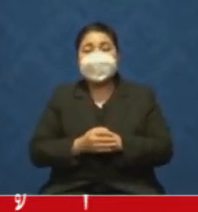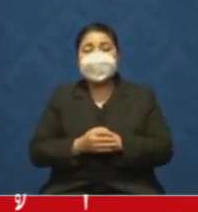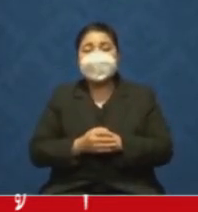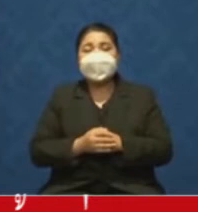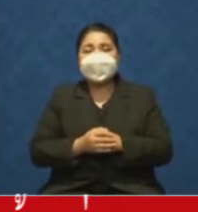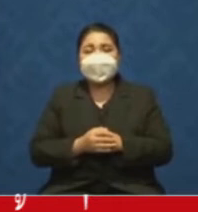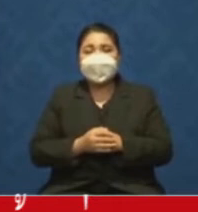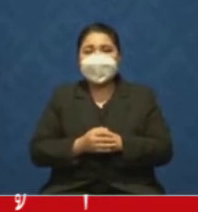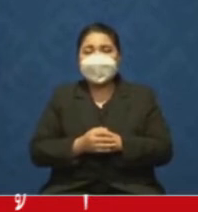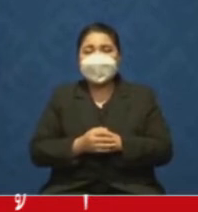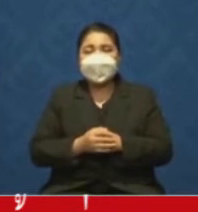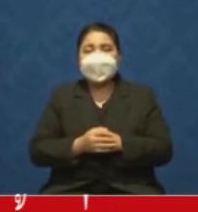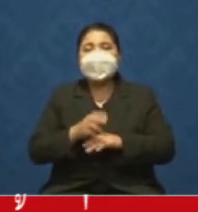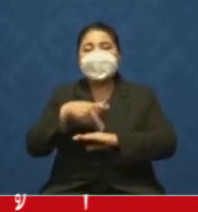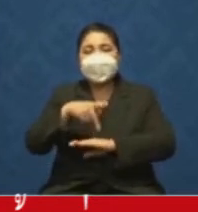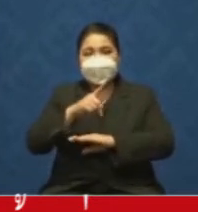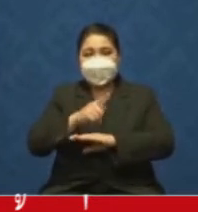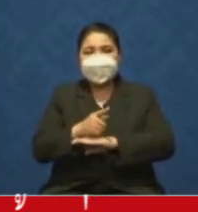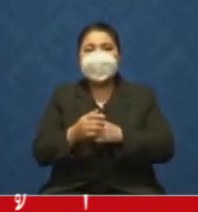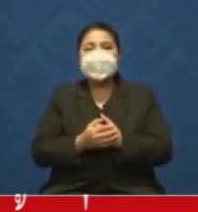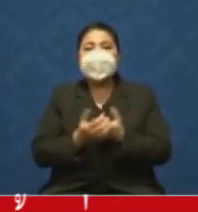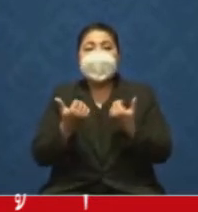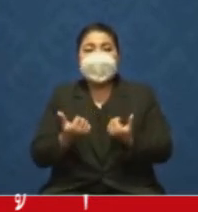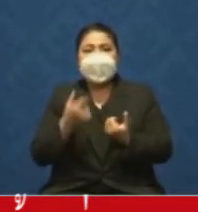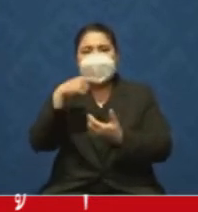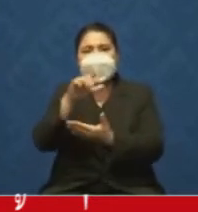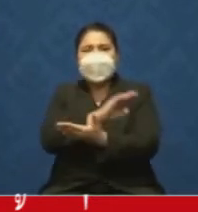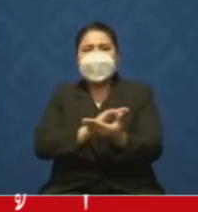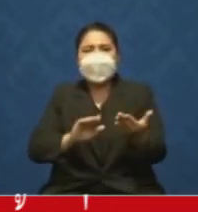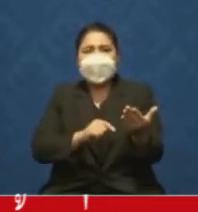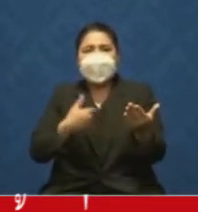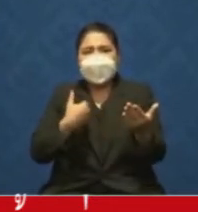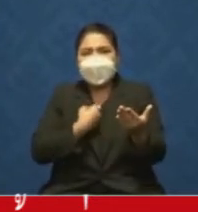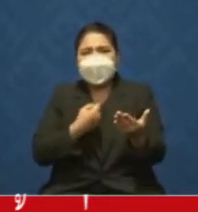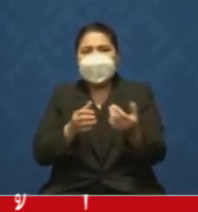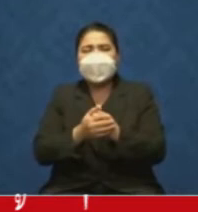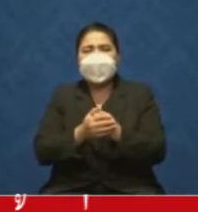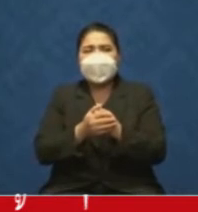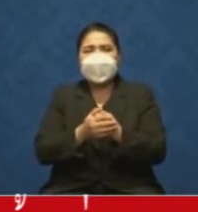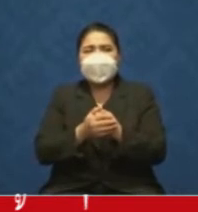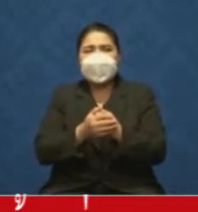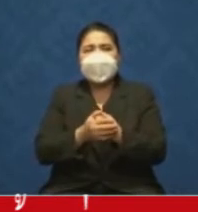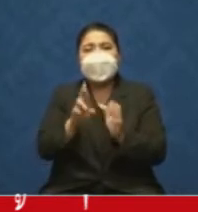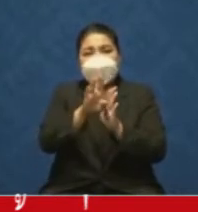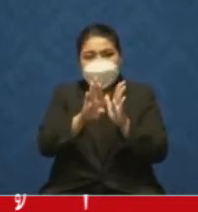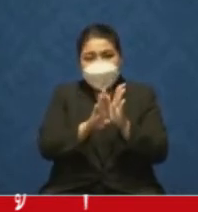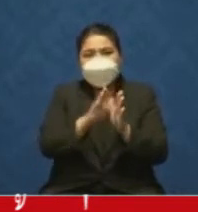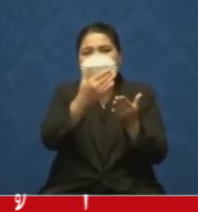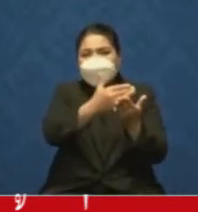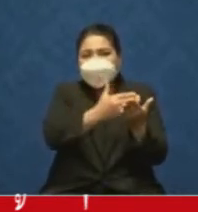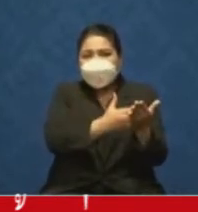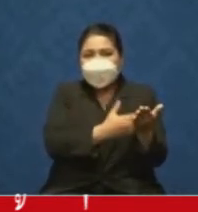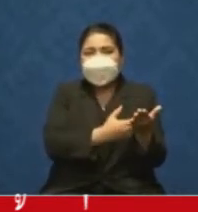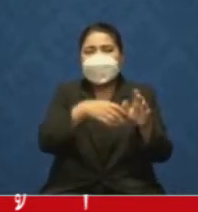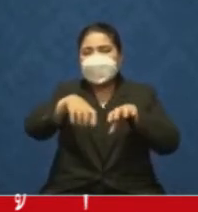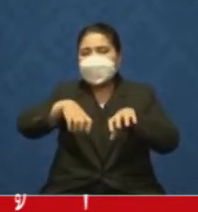เขารบด้ับประเทศทัมีโลงสราง และระบบการบริหาร